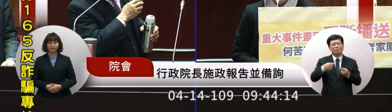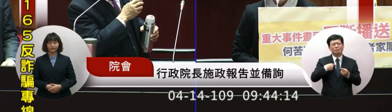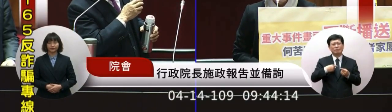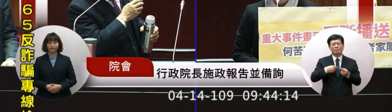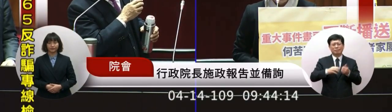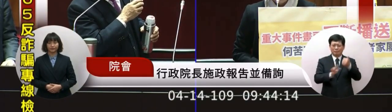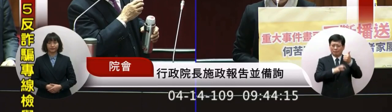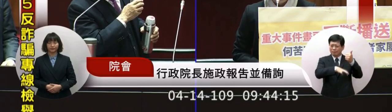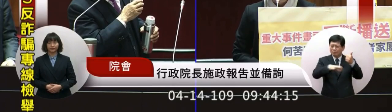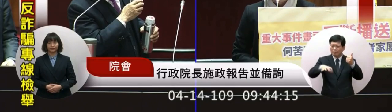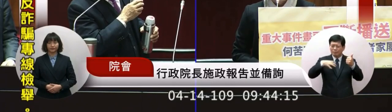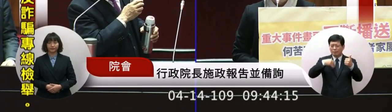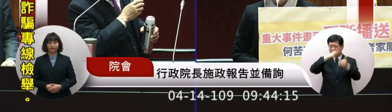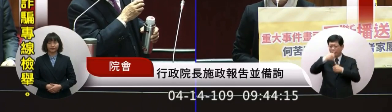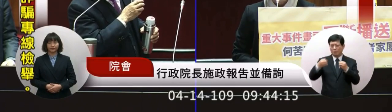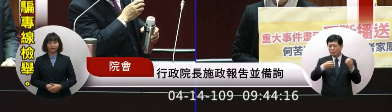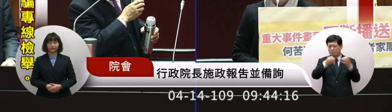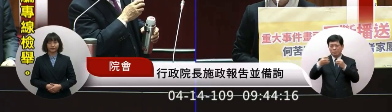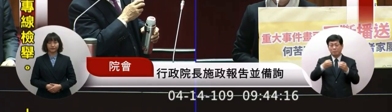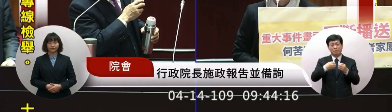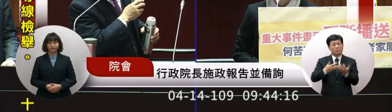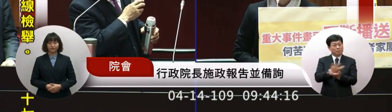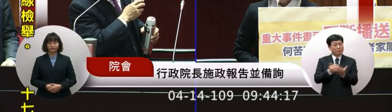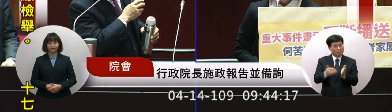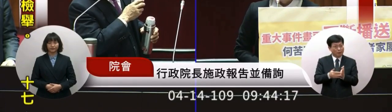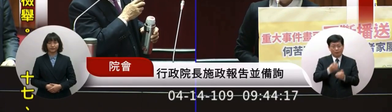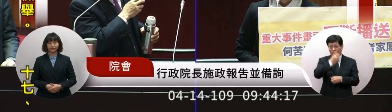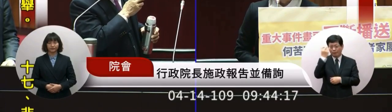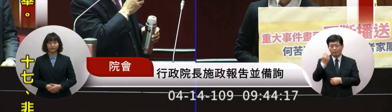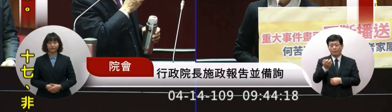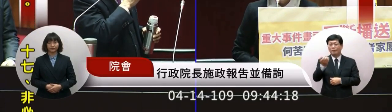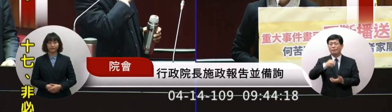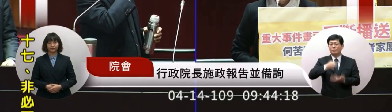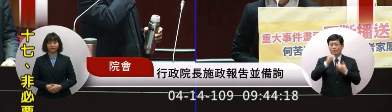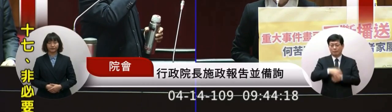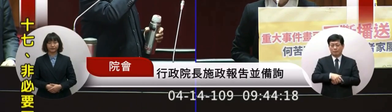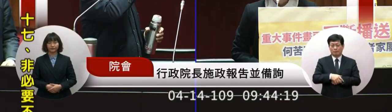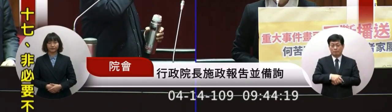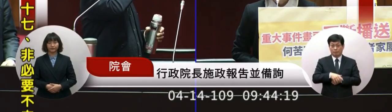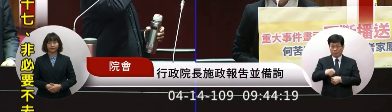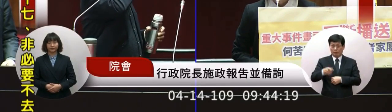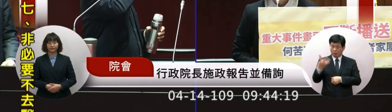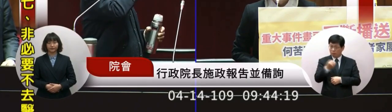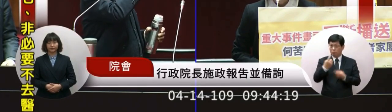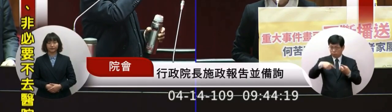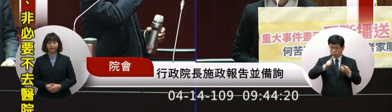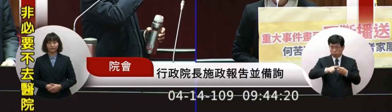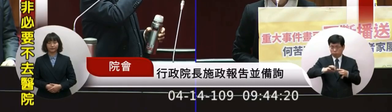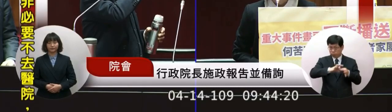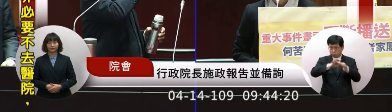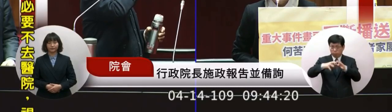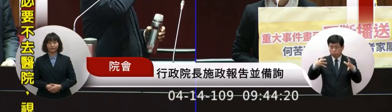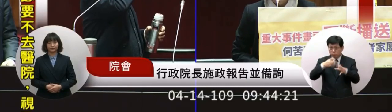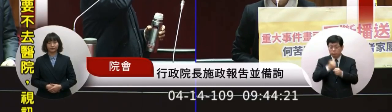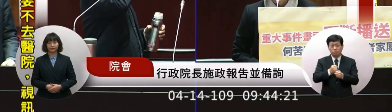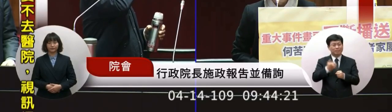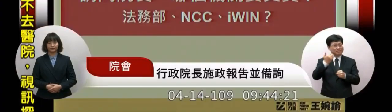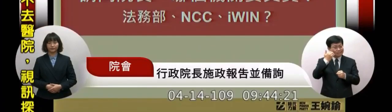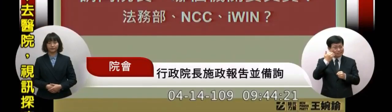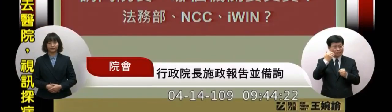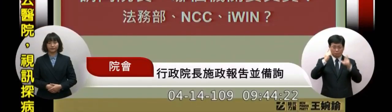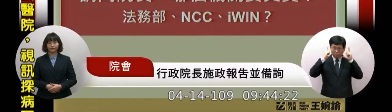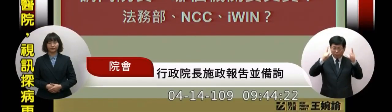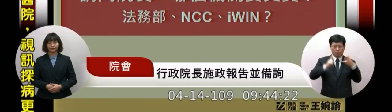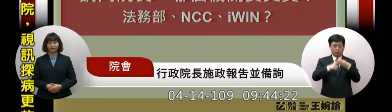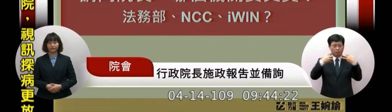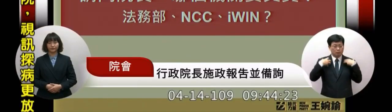跨部会这些部会相对的讨论与沟通之后，我们刚才提到说，这几个部会应该要跨部会来合作，那是不是有哪一个单位应该